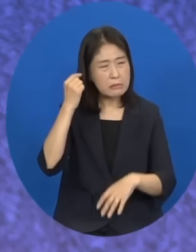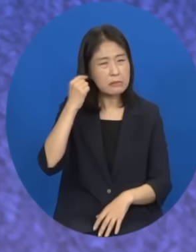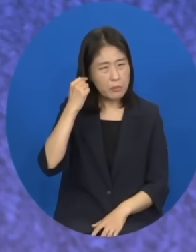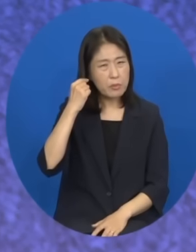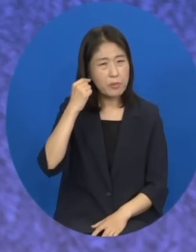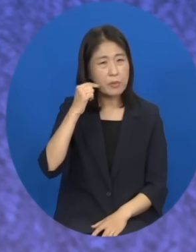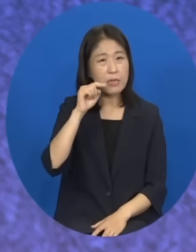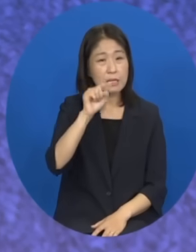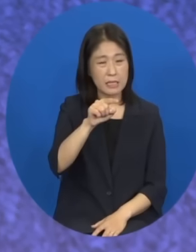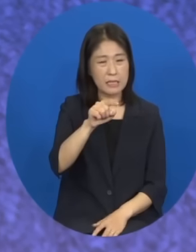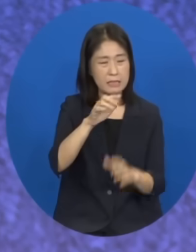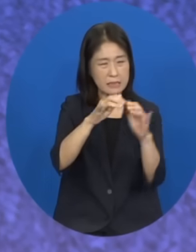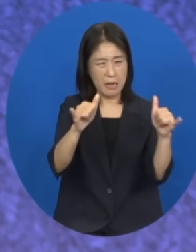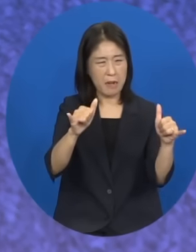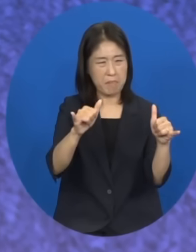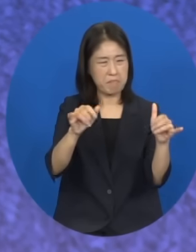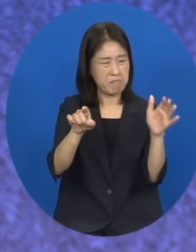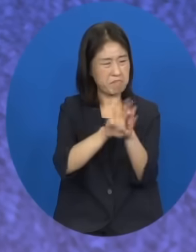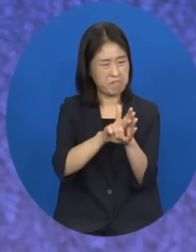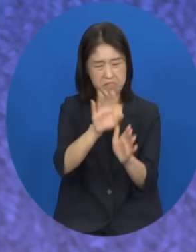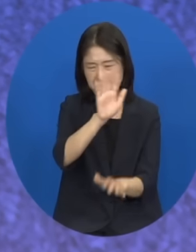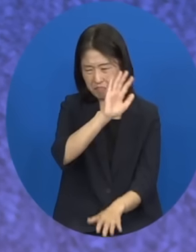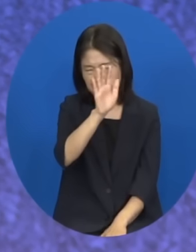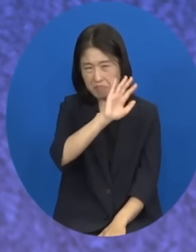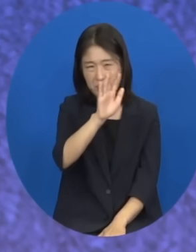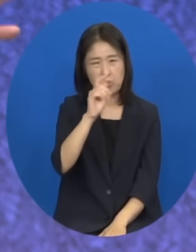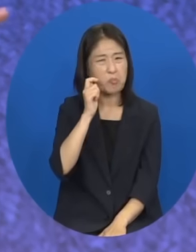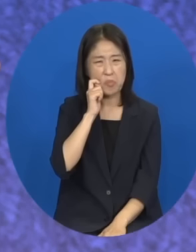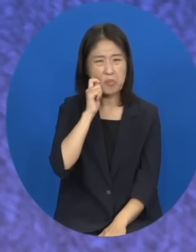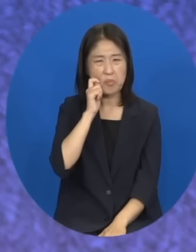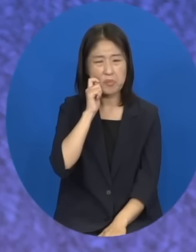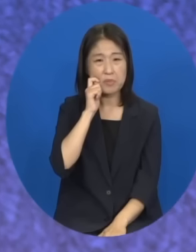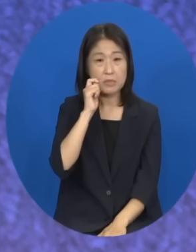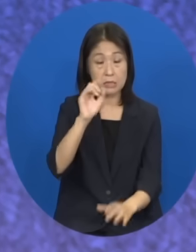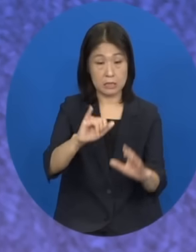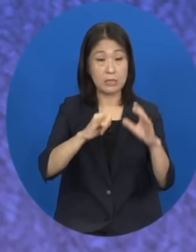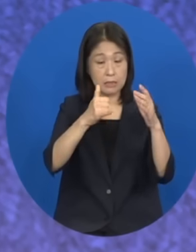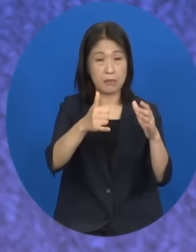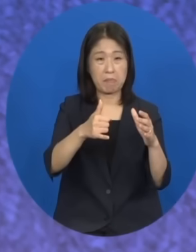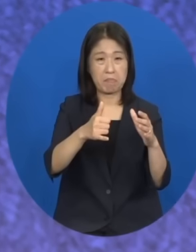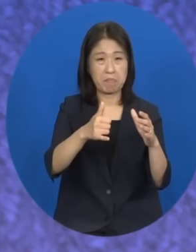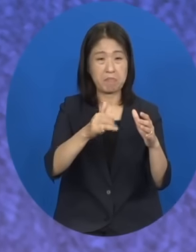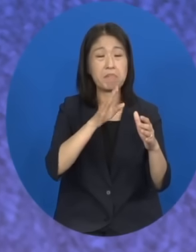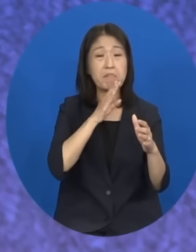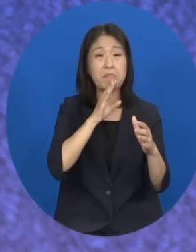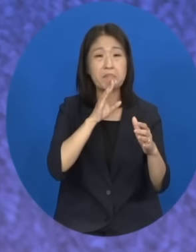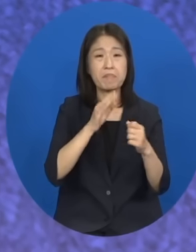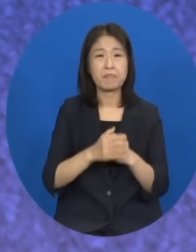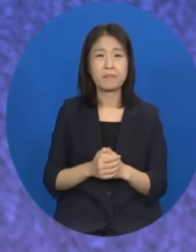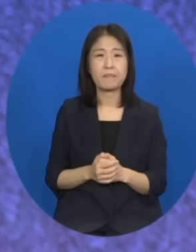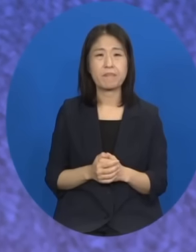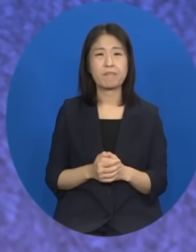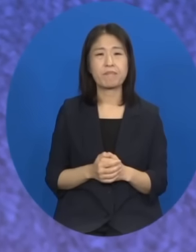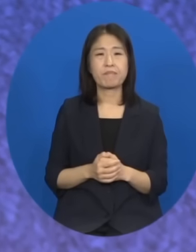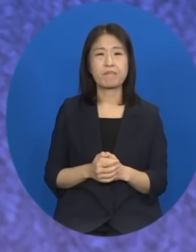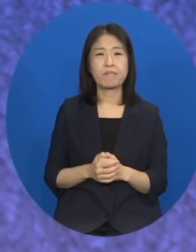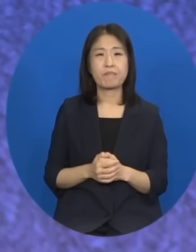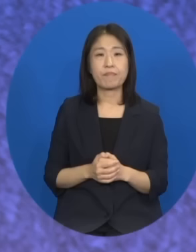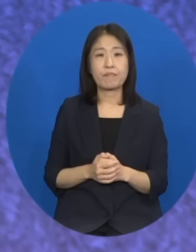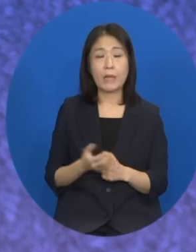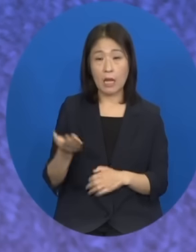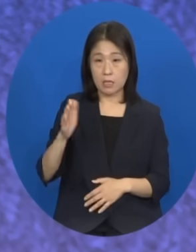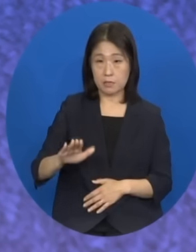도무지 그 사람은 믿을 수가 없어. 세상에서는 그럴 수밖에 없어요. 그런데